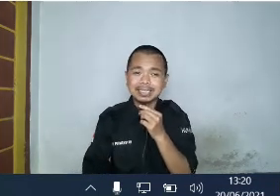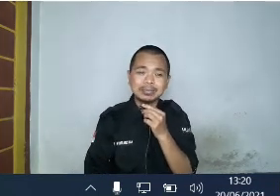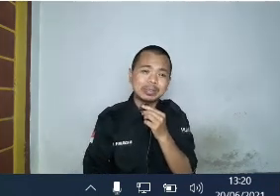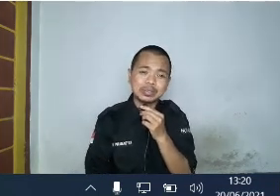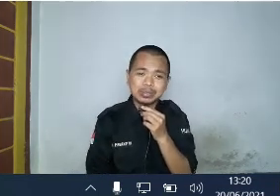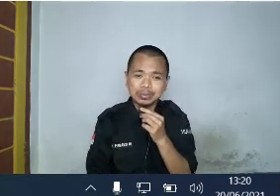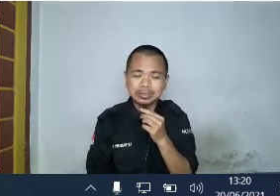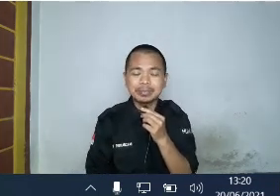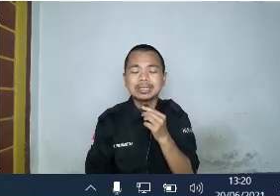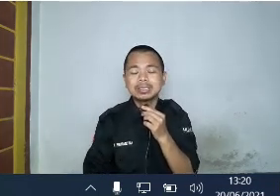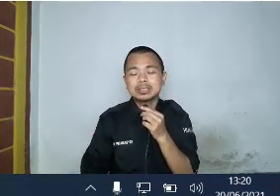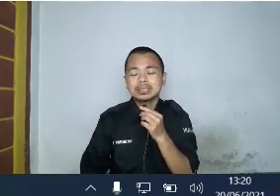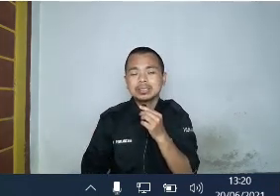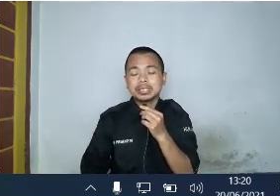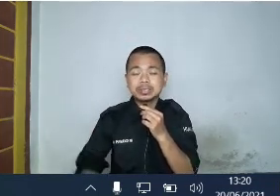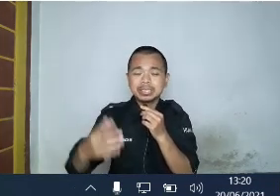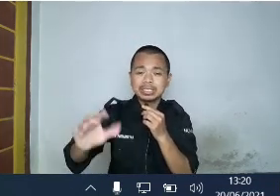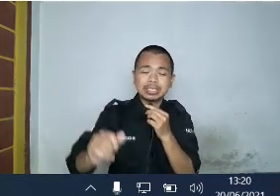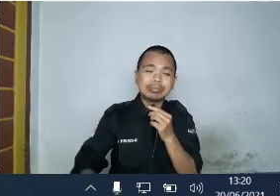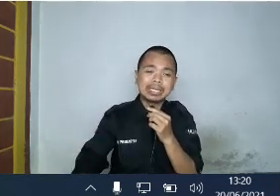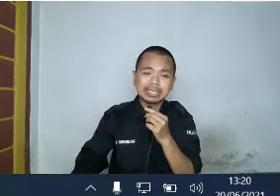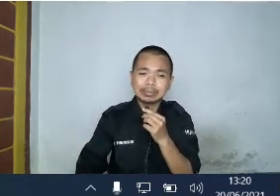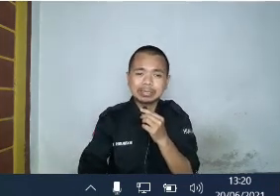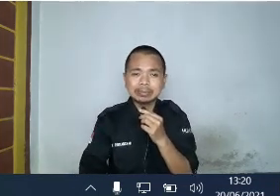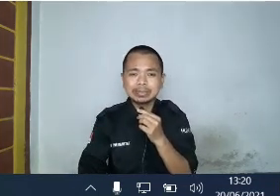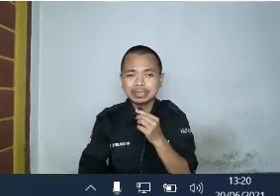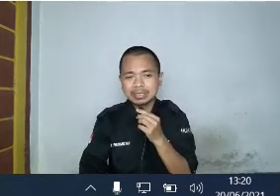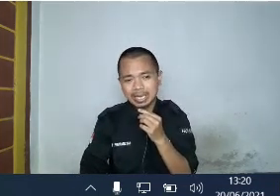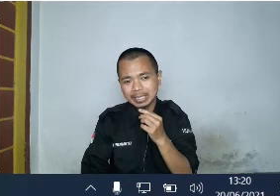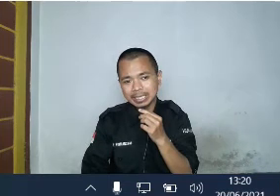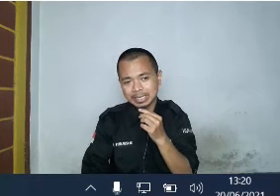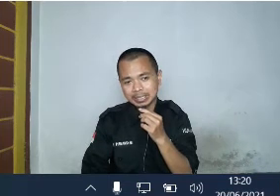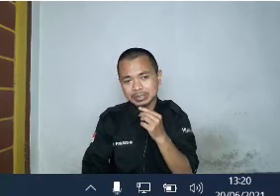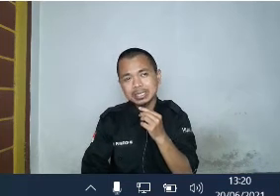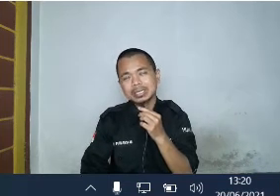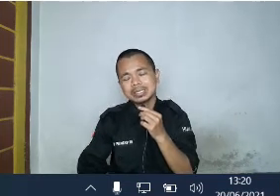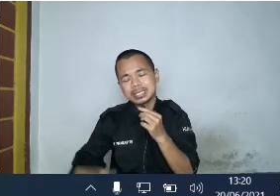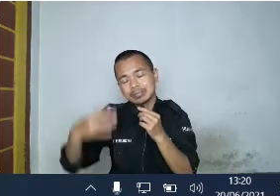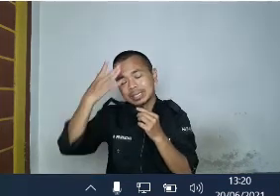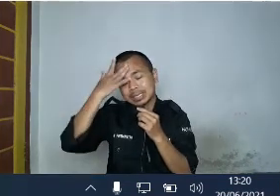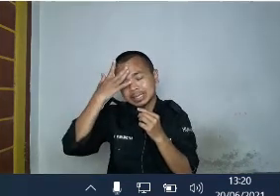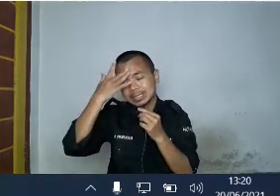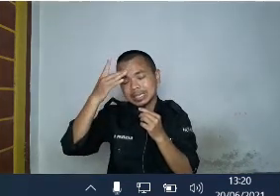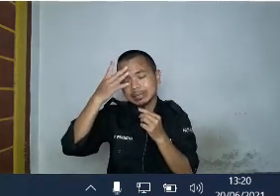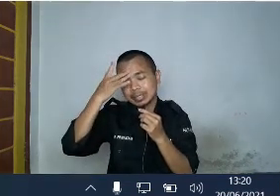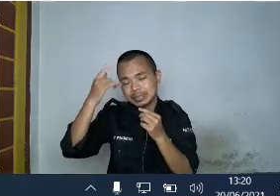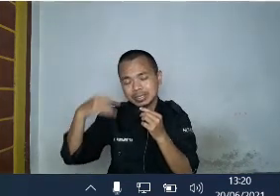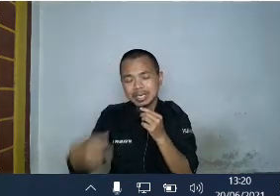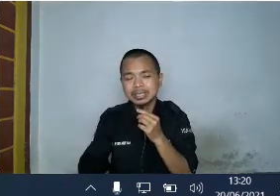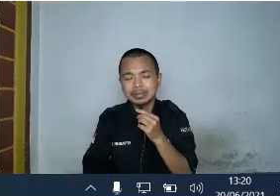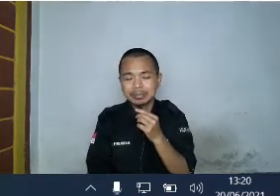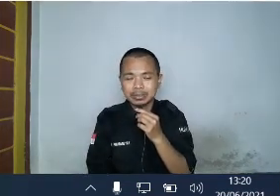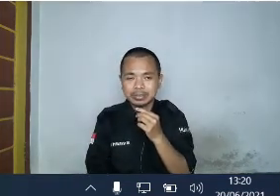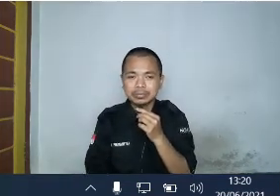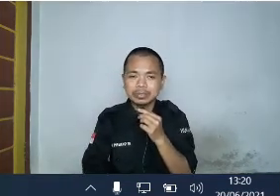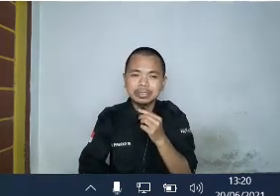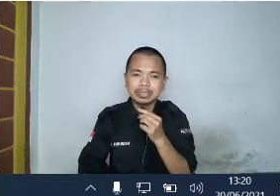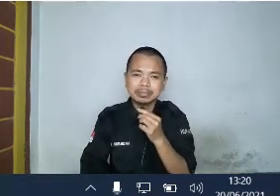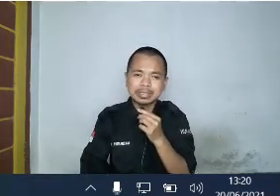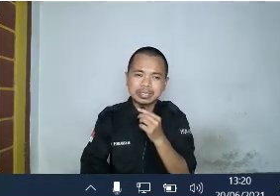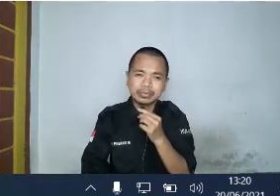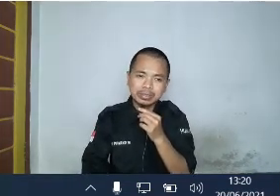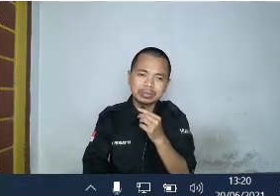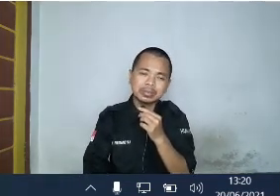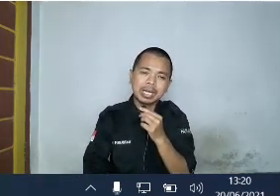setara lah dengan Microsoft Word tapi itu sih kembali ke temen-temen ya ada-ada juga Seven Nah Lihat di HP juga ada Microsoft